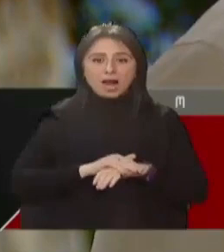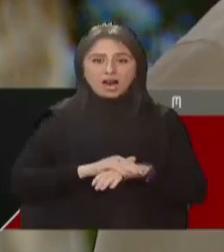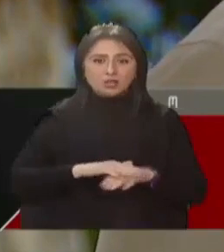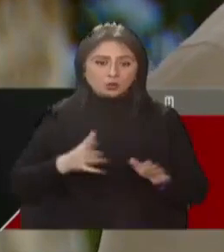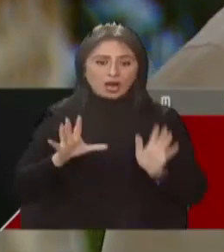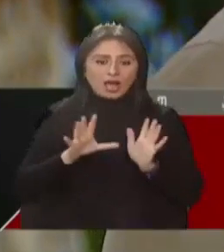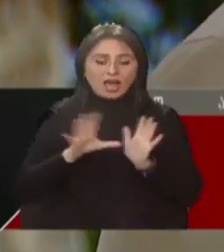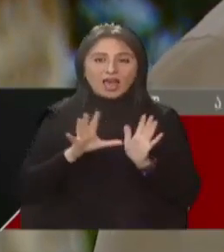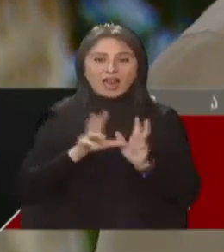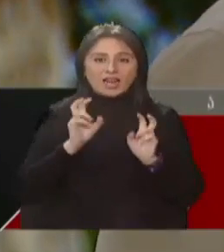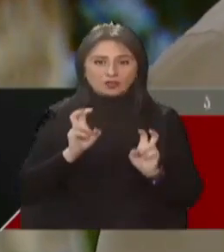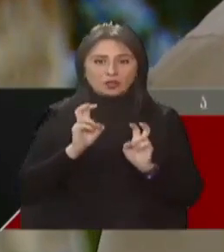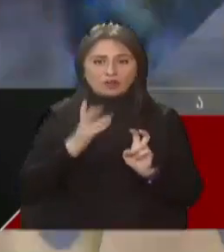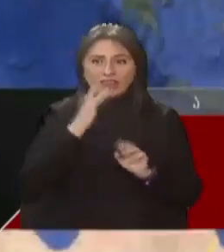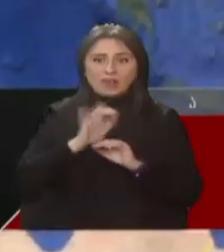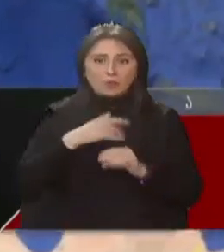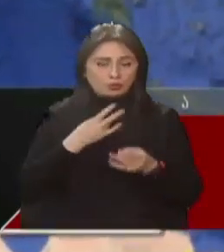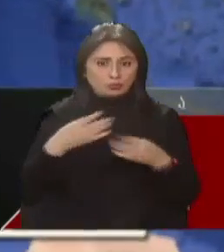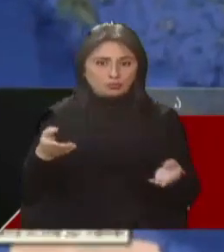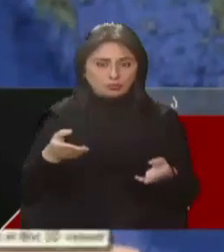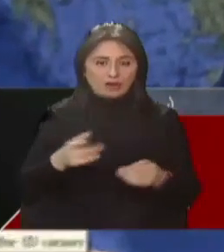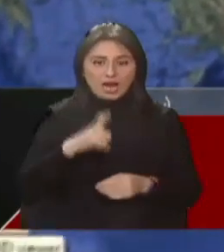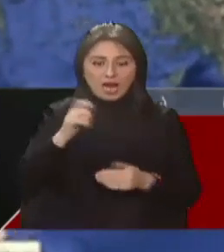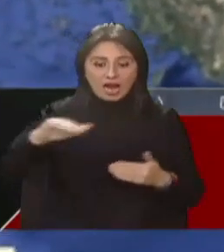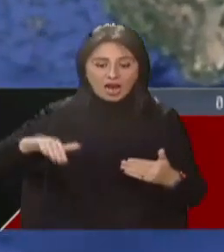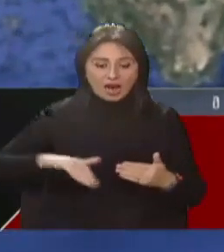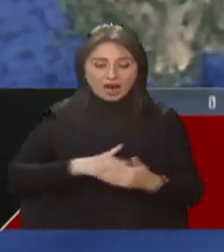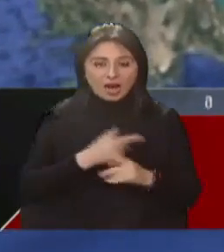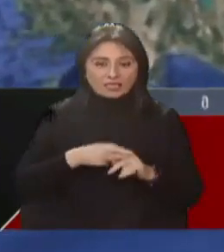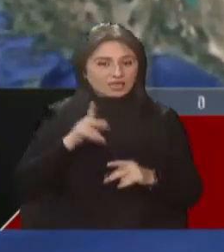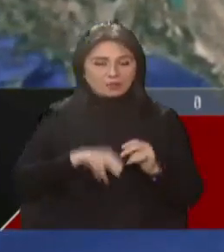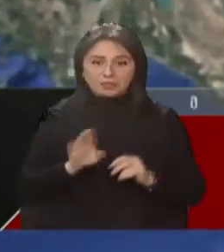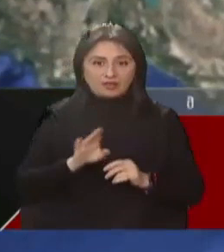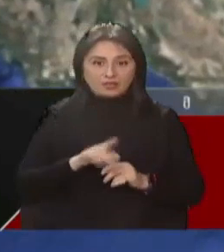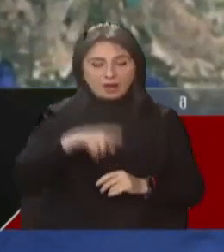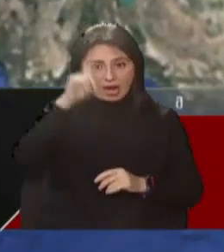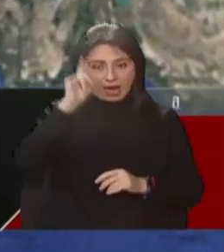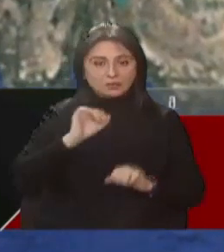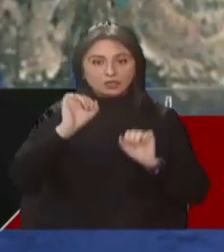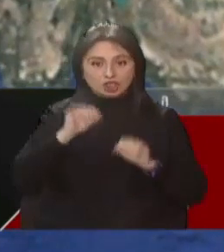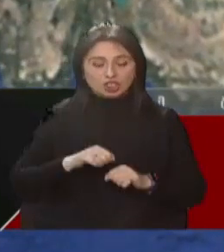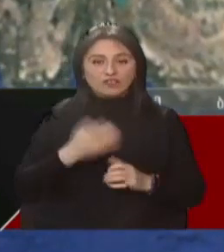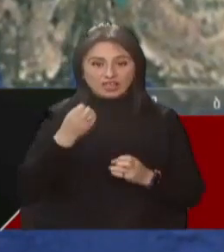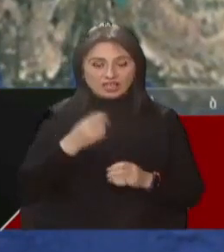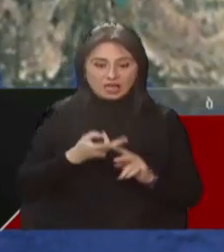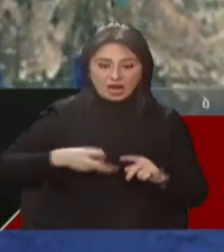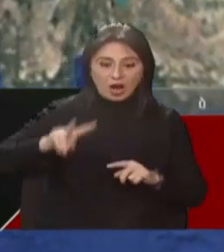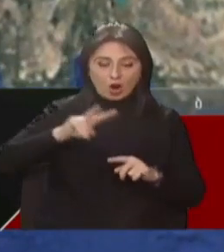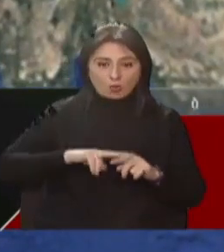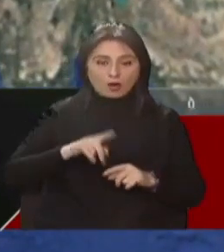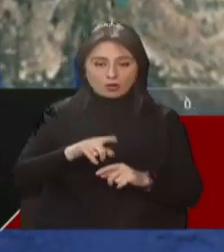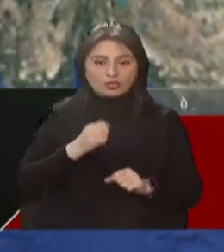ჩახსნი ელექტროენერგიის იმპორტს. Ამ გასადენის პოტენციალი ამით არ მთავრდება. აზერბაიჯანმა შეიძლება წარმოება გააორმაგოს,